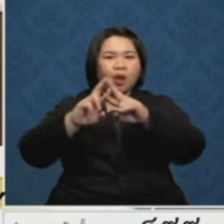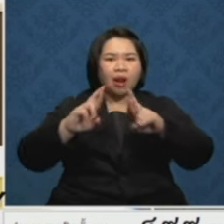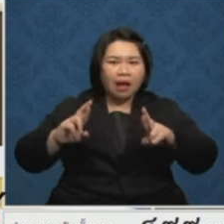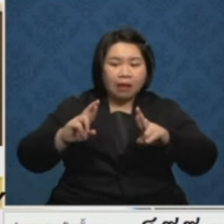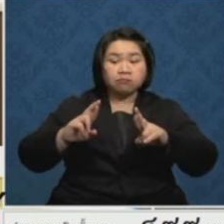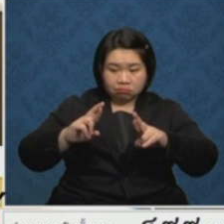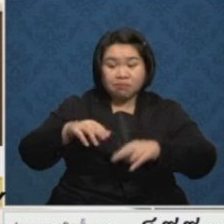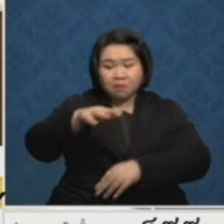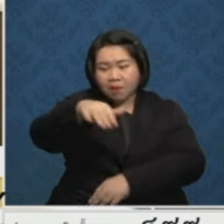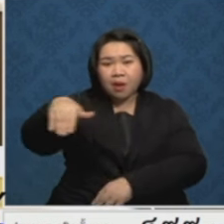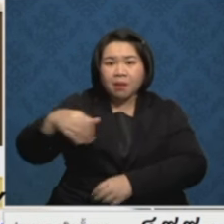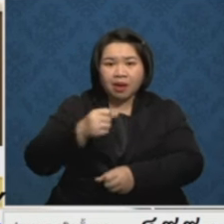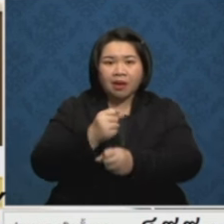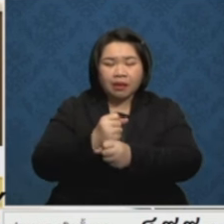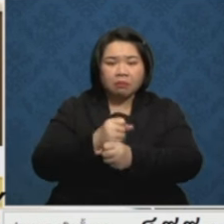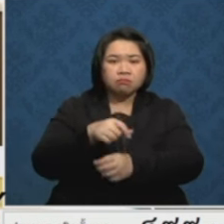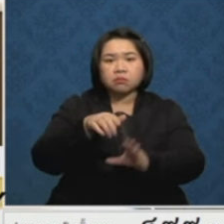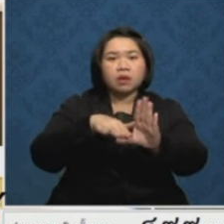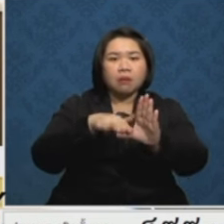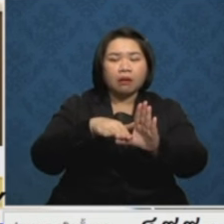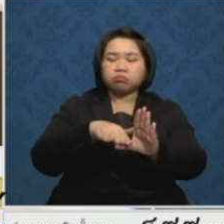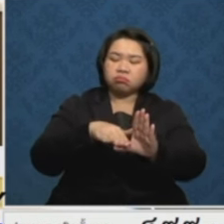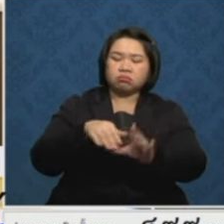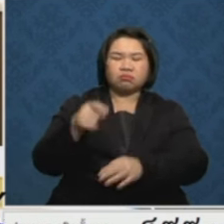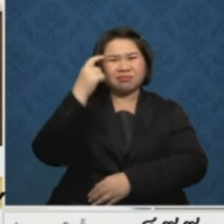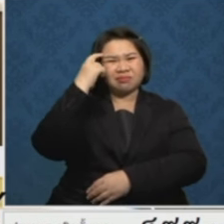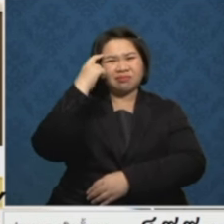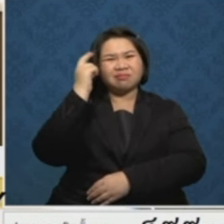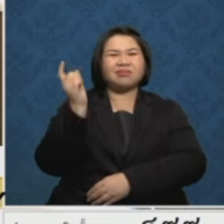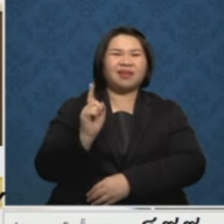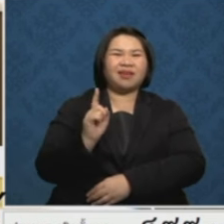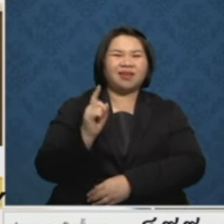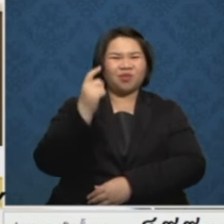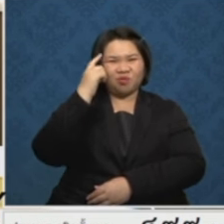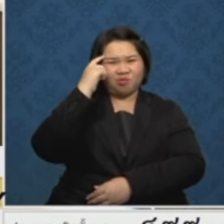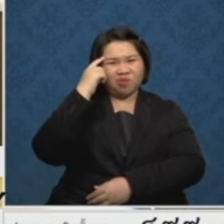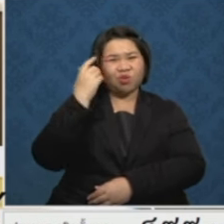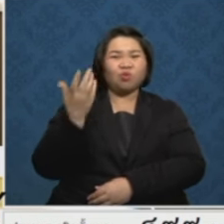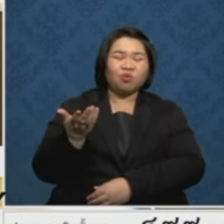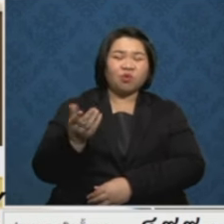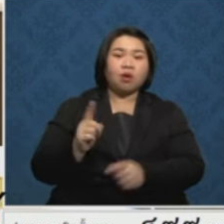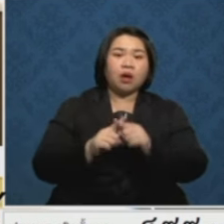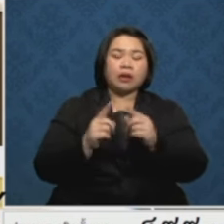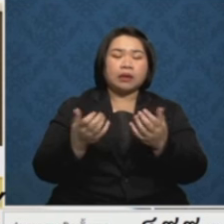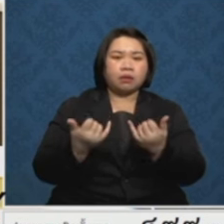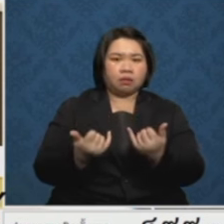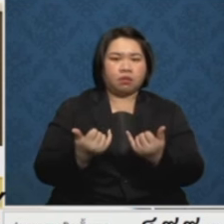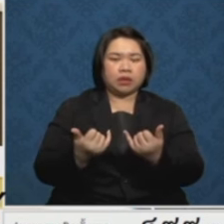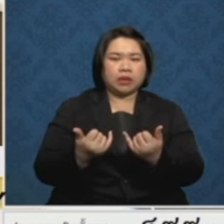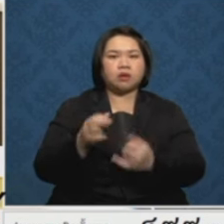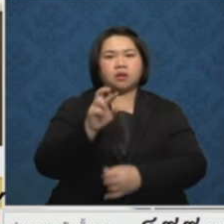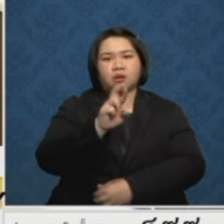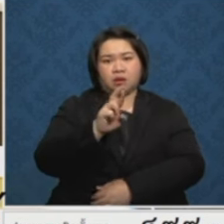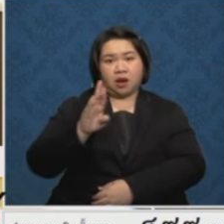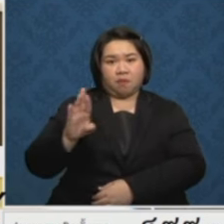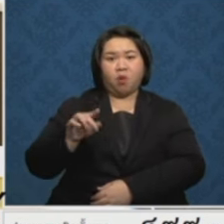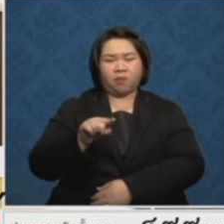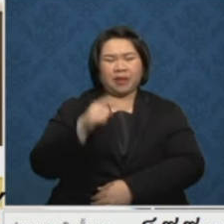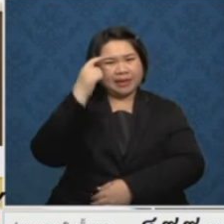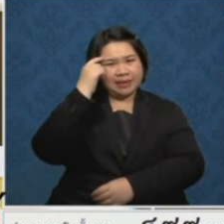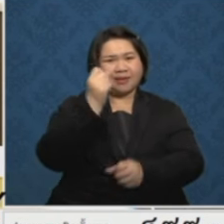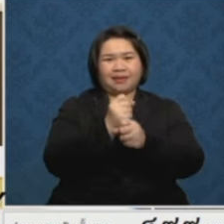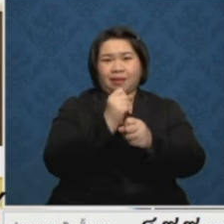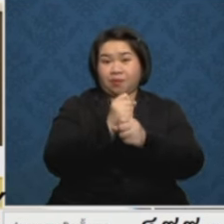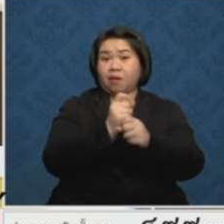ายย่อยตัวจริงเนี่ยเขาสามารถที่จะมาเข้าร่วมโครงการได้อย่างในอย่างที่บอกค่ะระบบที่มันถูกออกแบบม